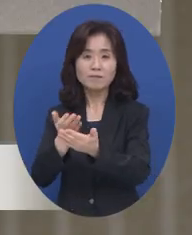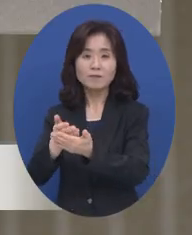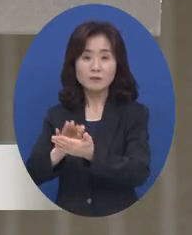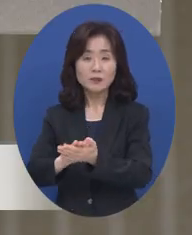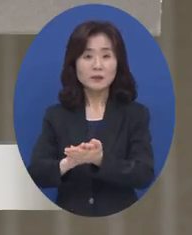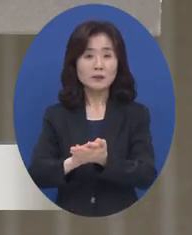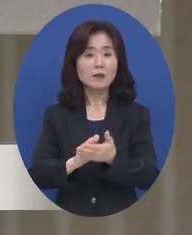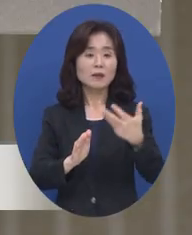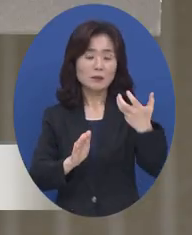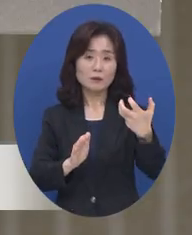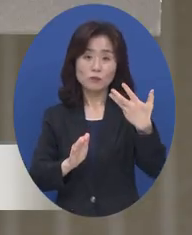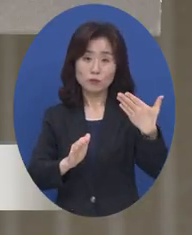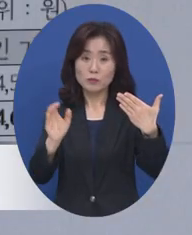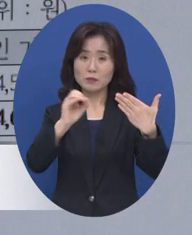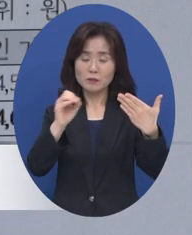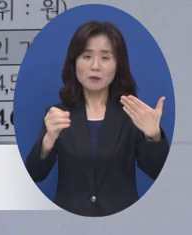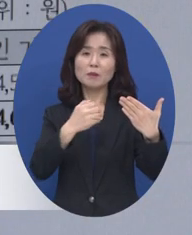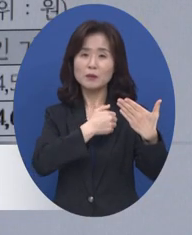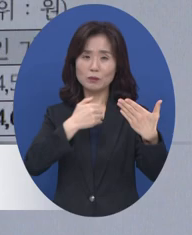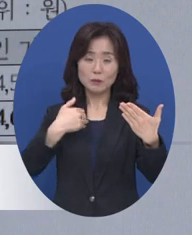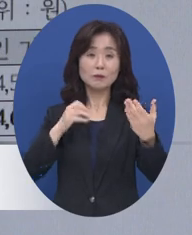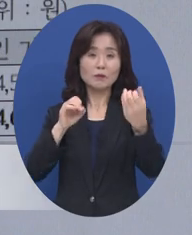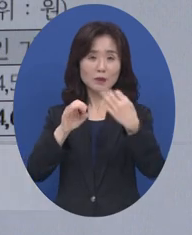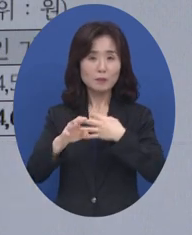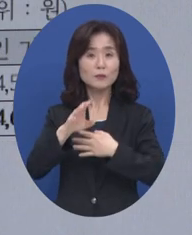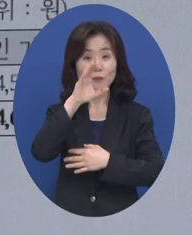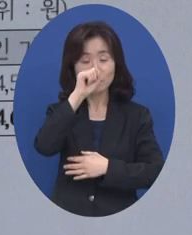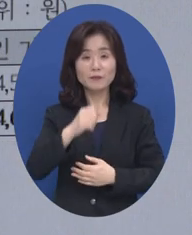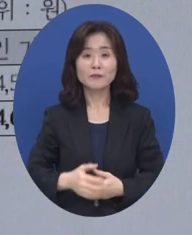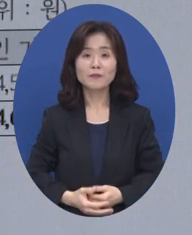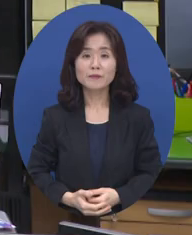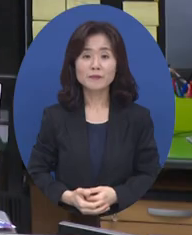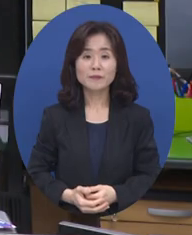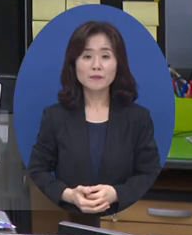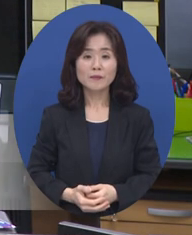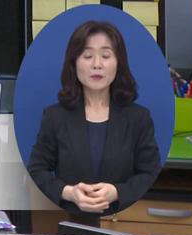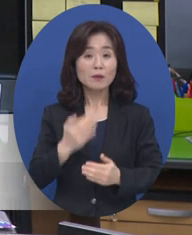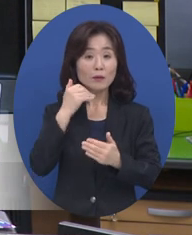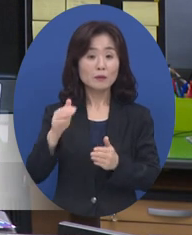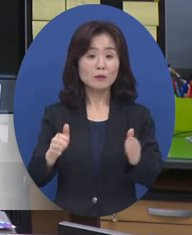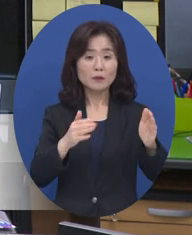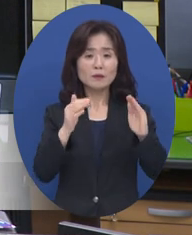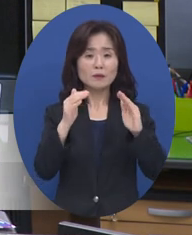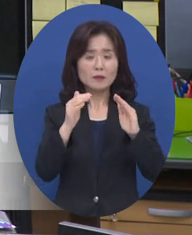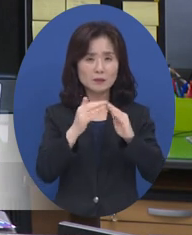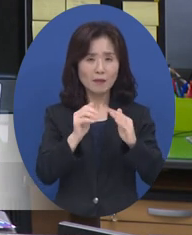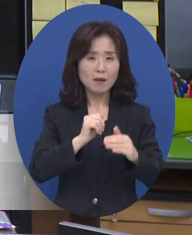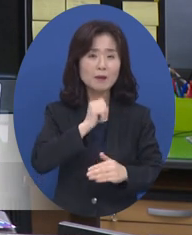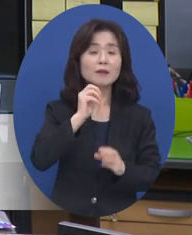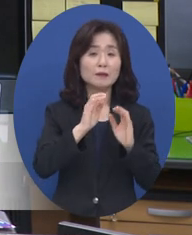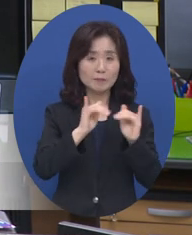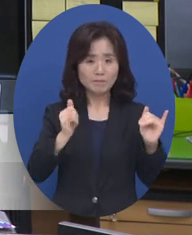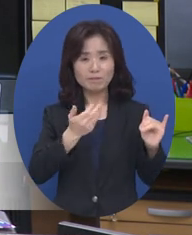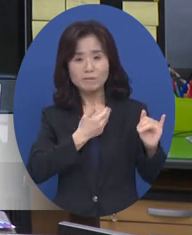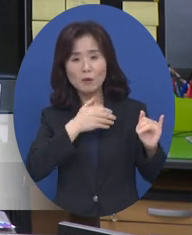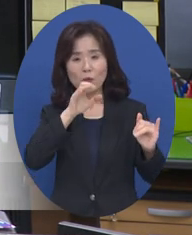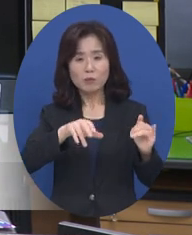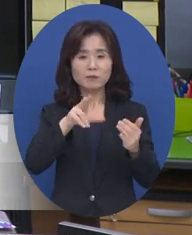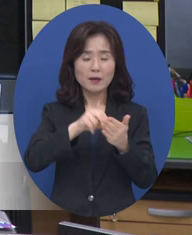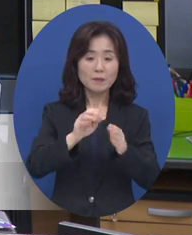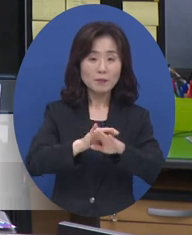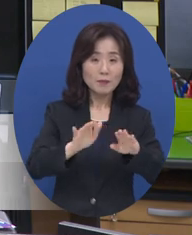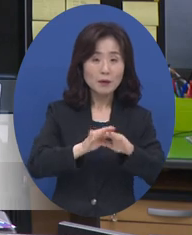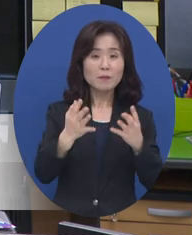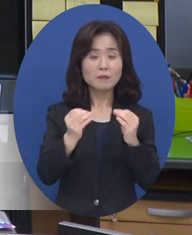이용자의 89% 가 만족한다고 다 8장 도록 단위 좋습니다 경기도는 주거 취약 계층의 사각지대를 해소하여 좀 더